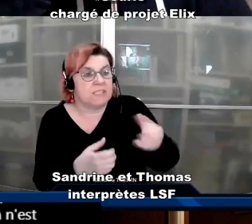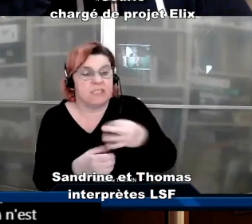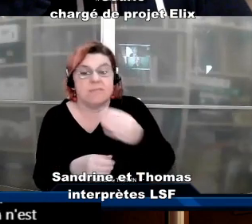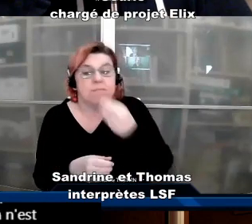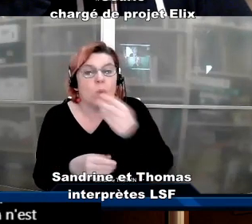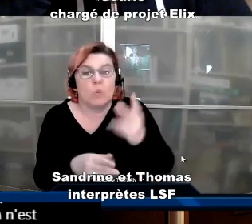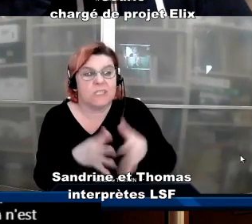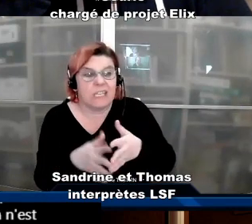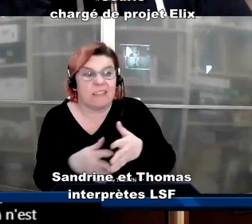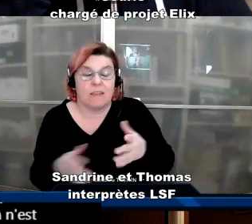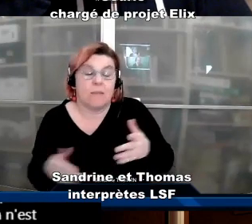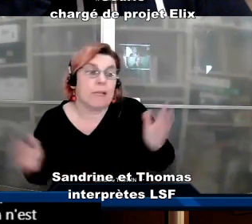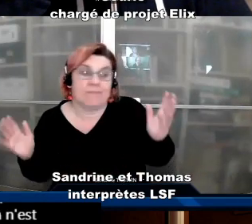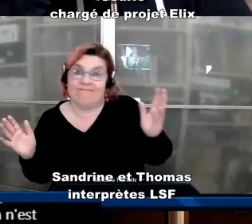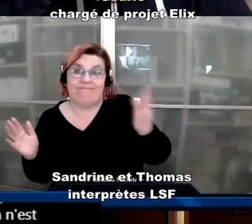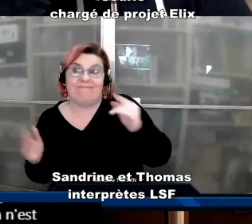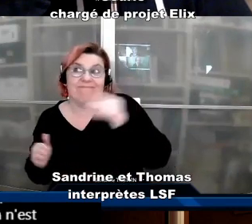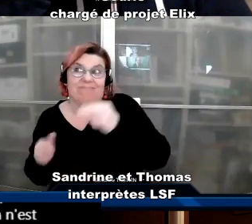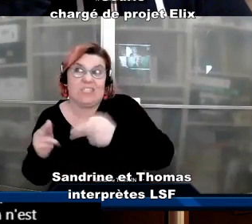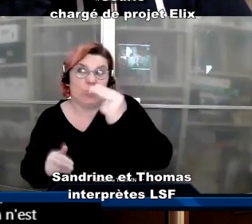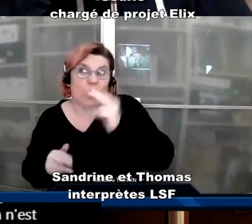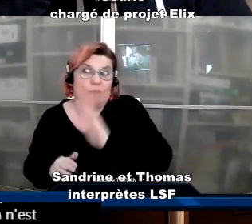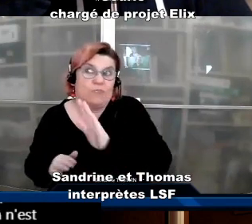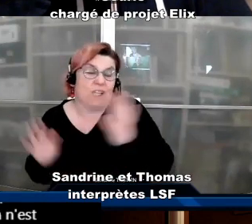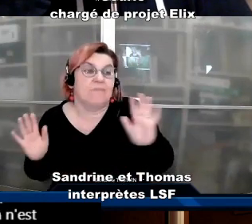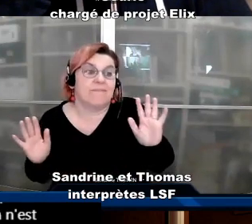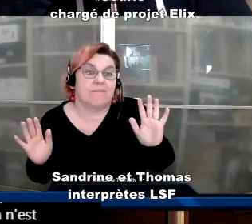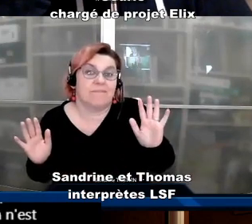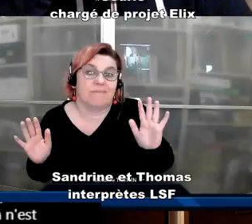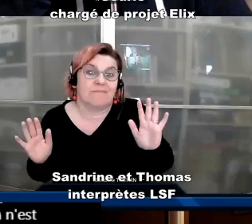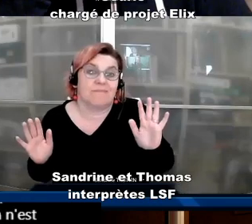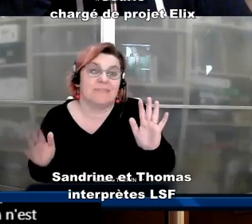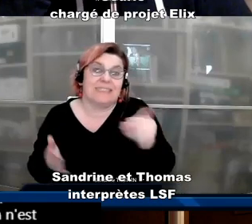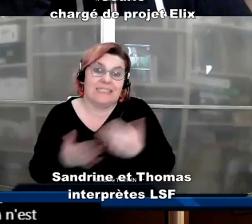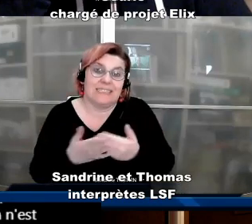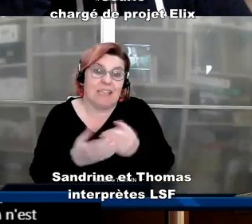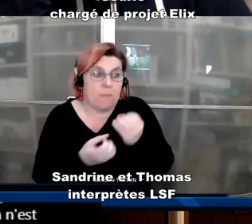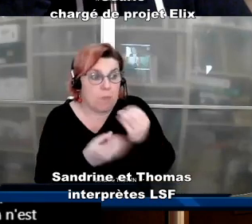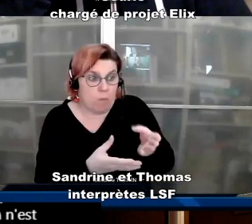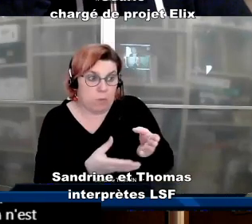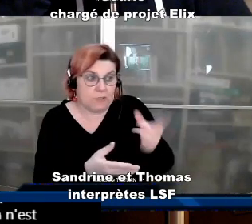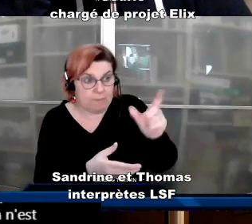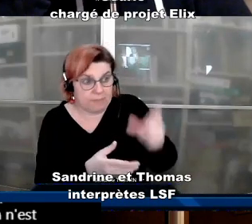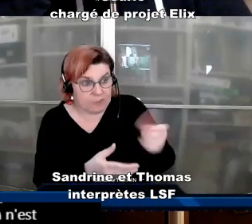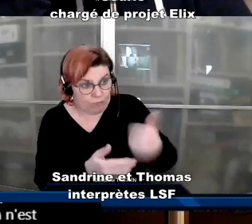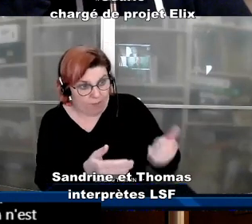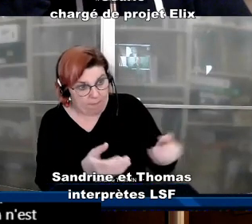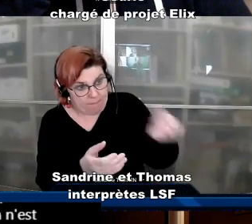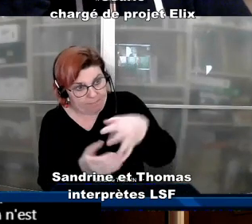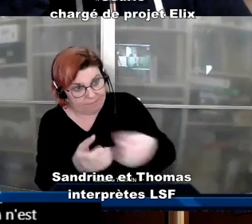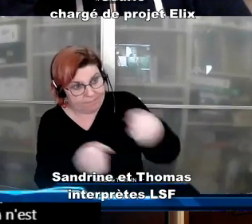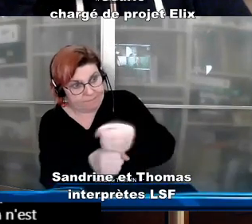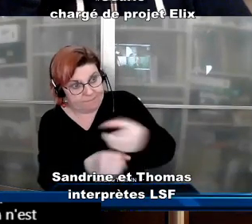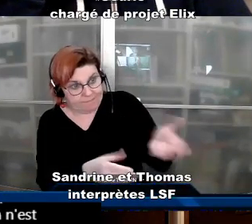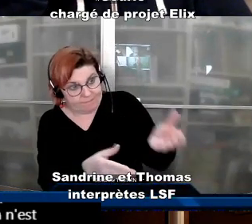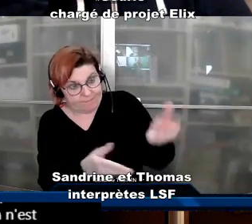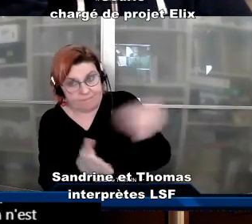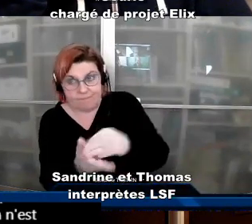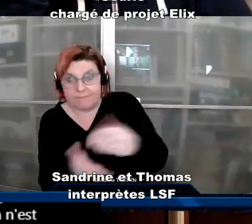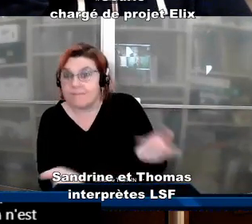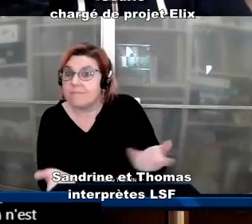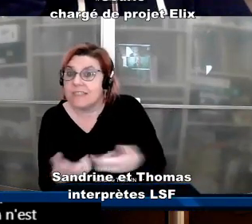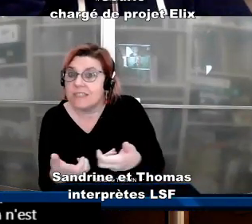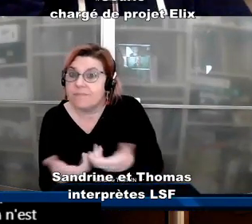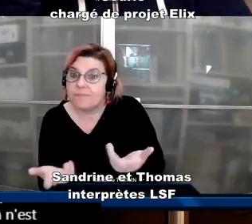dans le Nord, on fait le signe comme ça, donc on va laisser, et à ce moment-là, on va inciter la personne à rajouter son signe, si elle en a une autre différente. Et puis, y